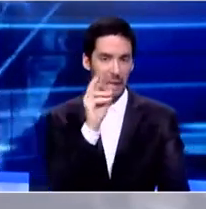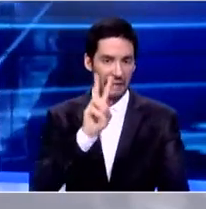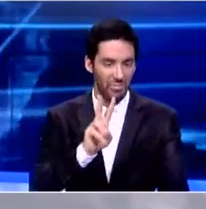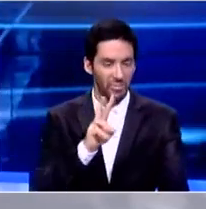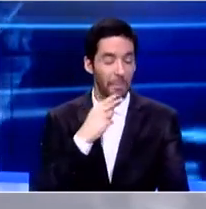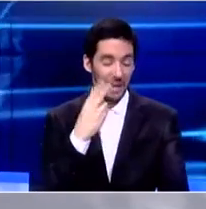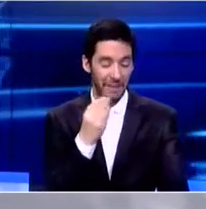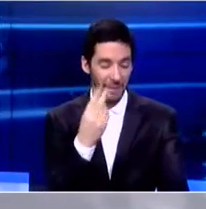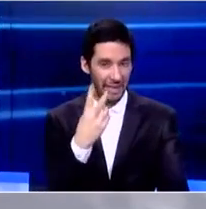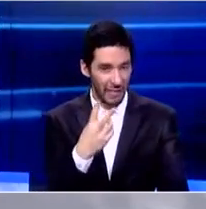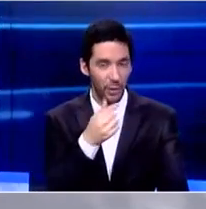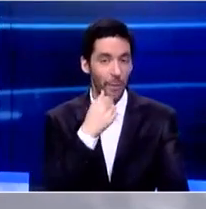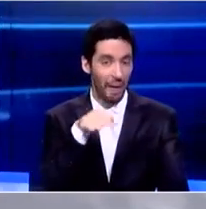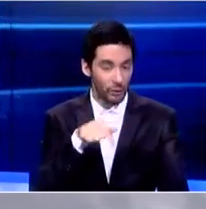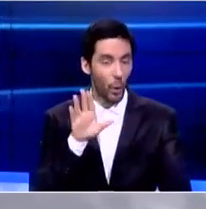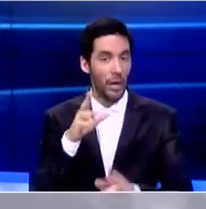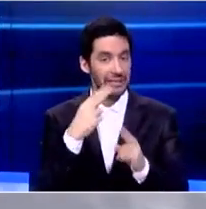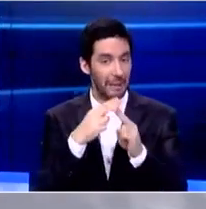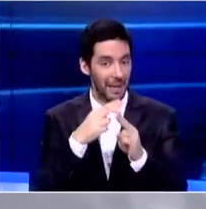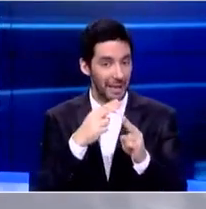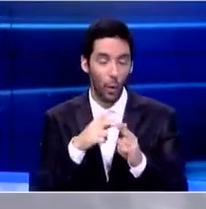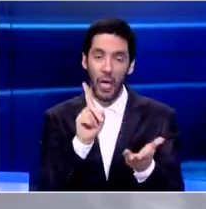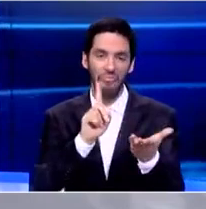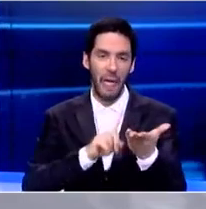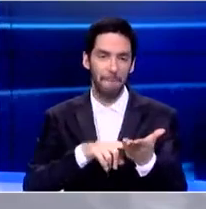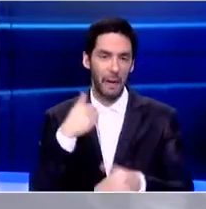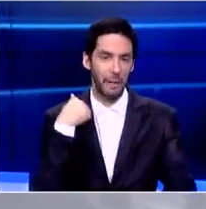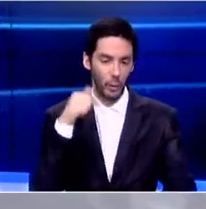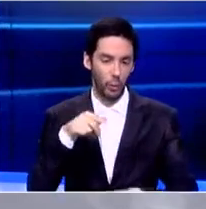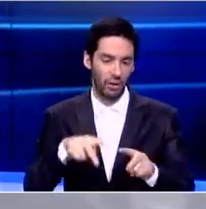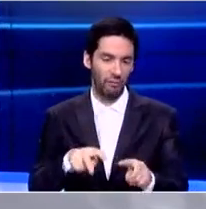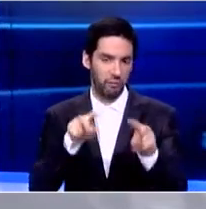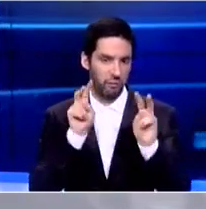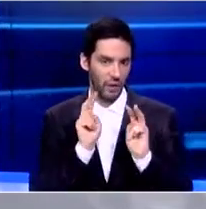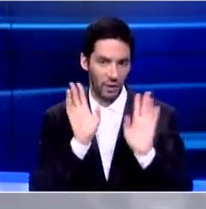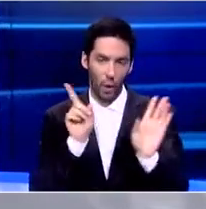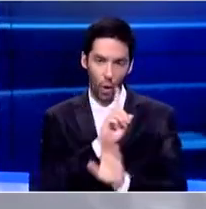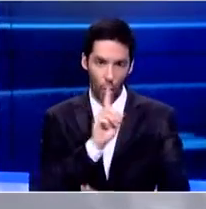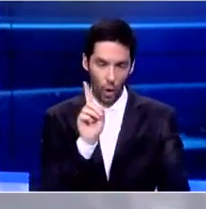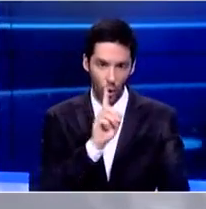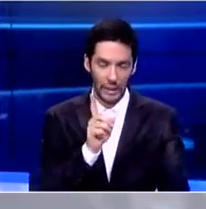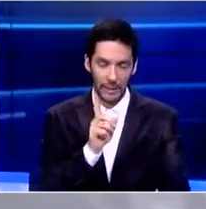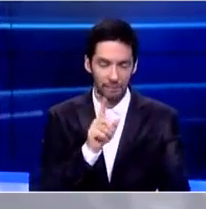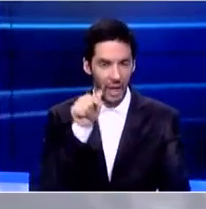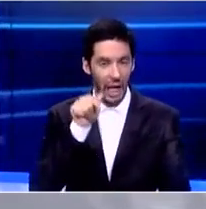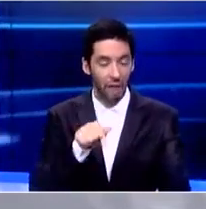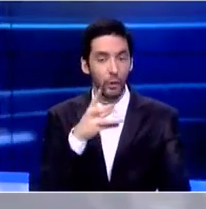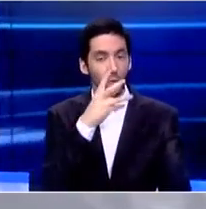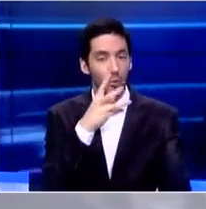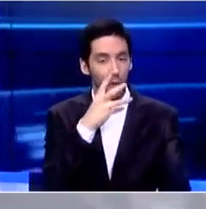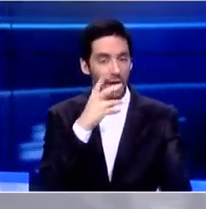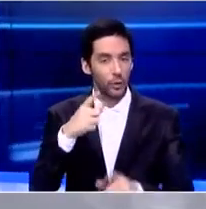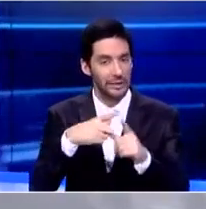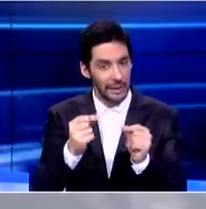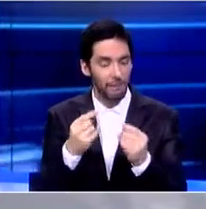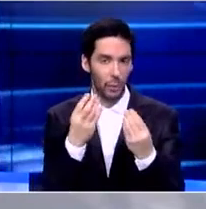αυτό ασφαλώς είναι άλλο δεχούμενο. Όμως ούτε τα 37 επιβεβαιωμένα κρούσματα είναι μικρός αριθμός. Ως